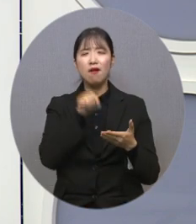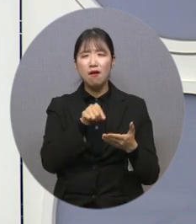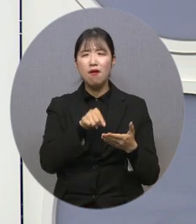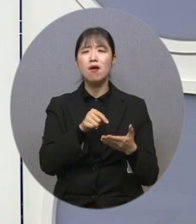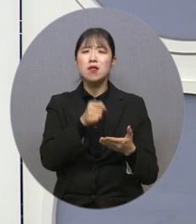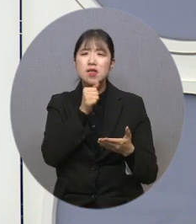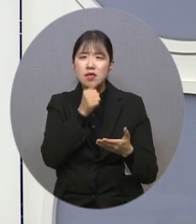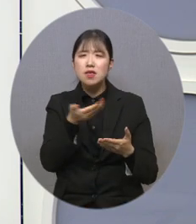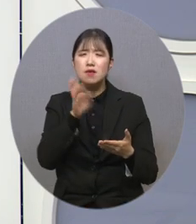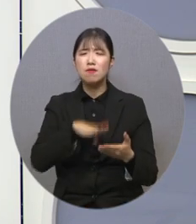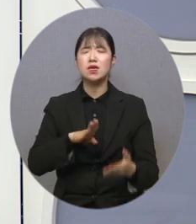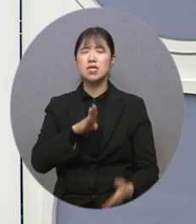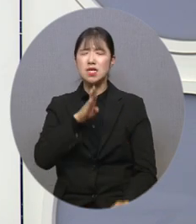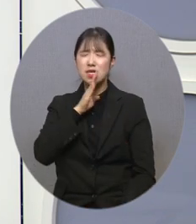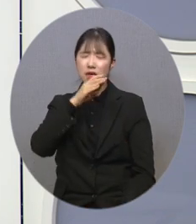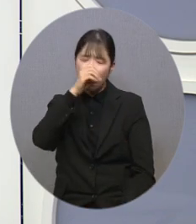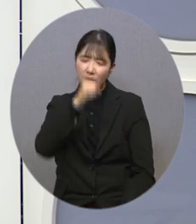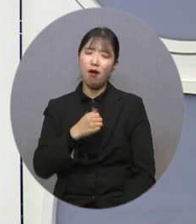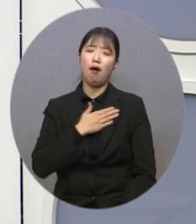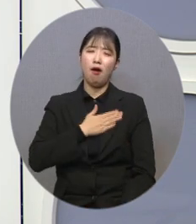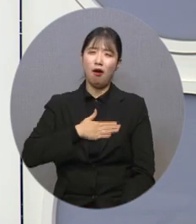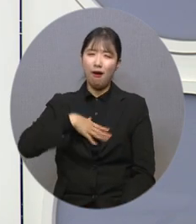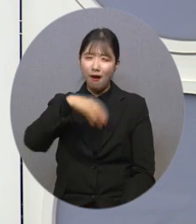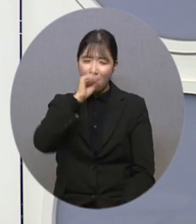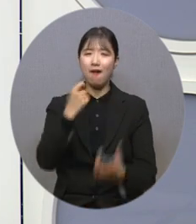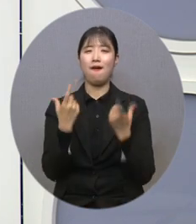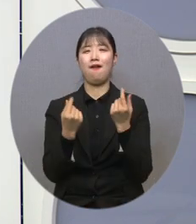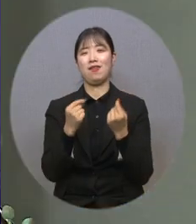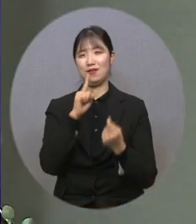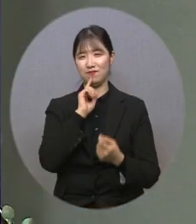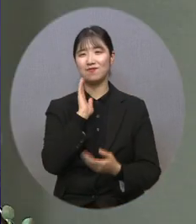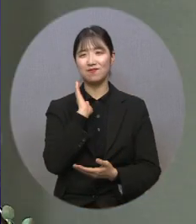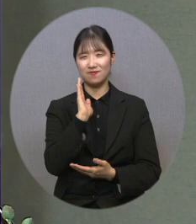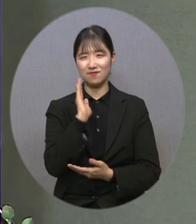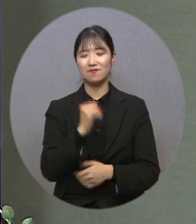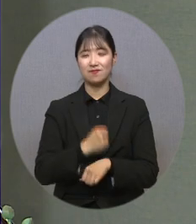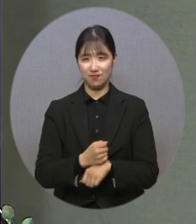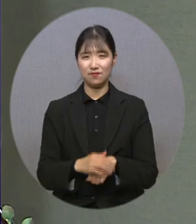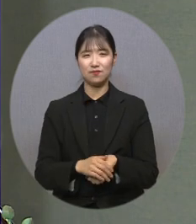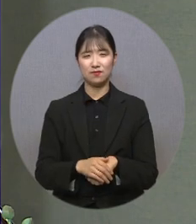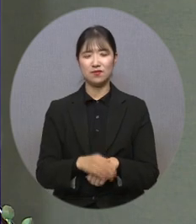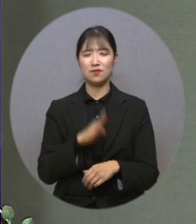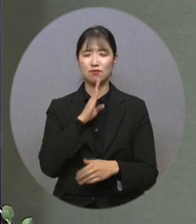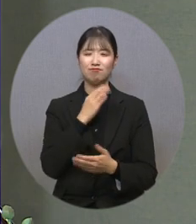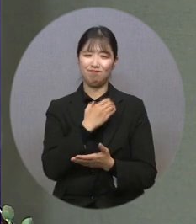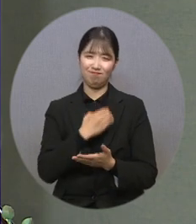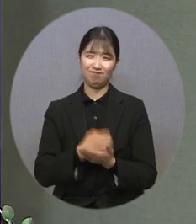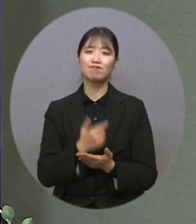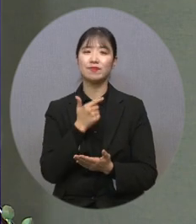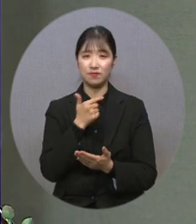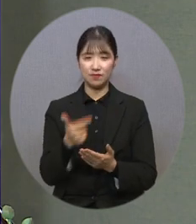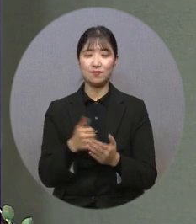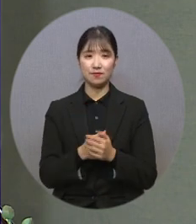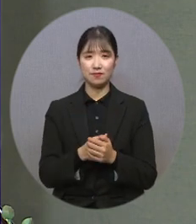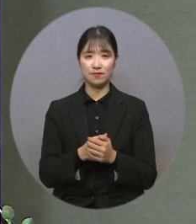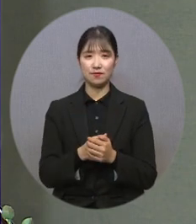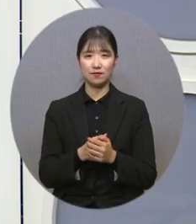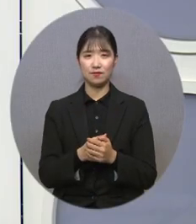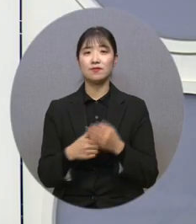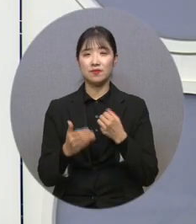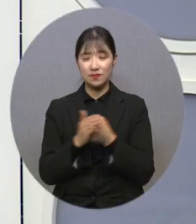나한테는 진정한 보람이다, 이렇게 아이들한테 얘기를 했습니다. 그러면서 마음이 울컥했는데,